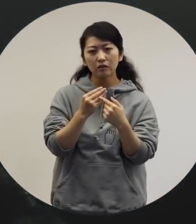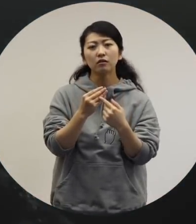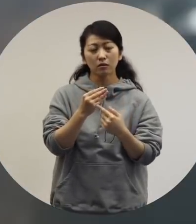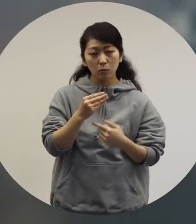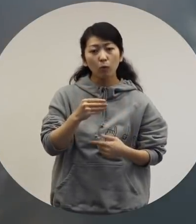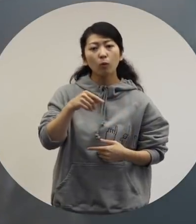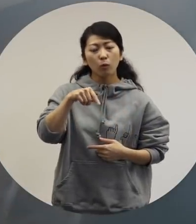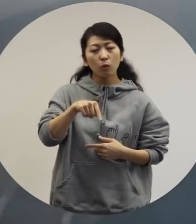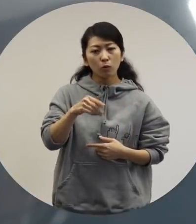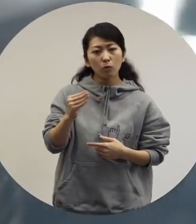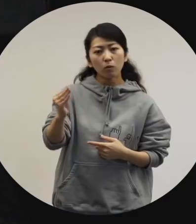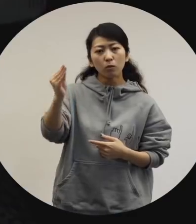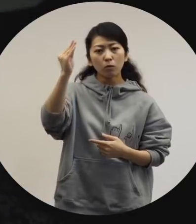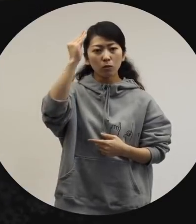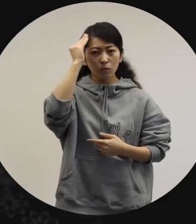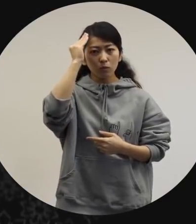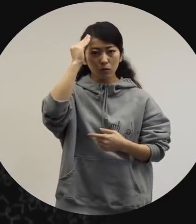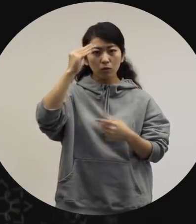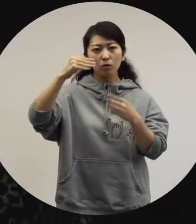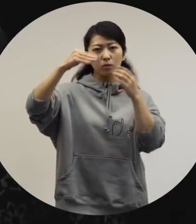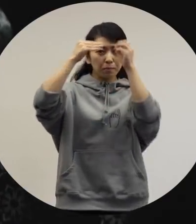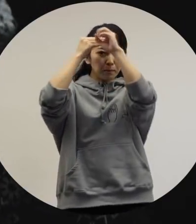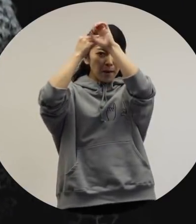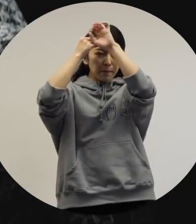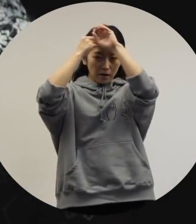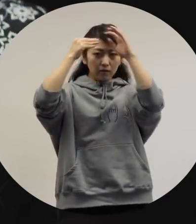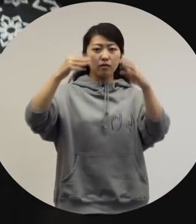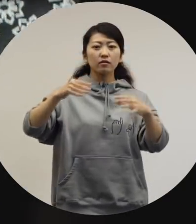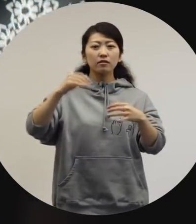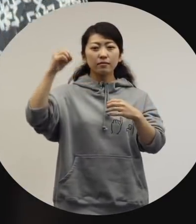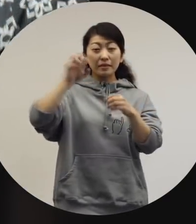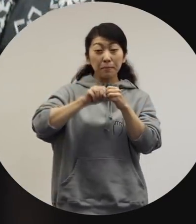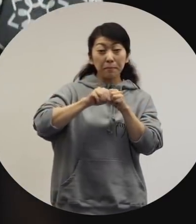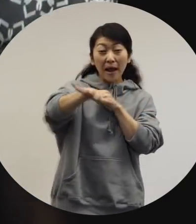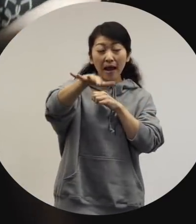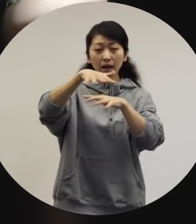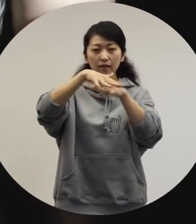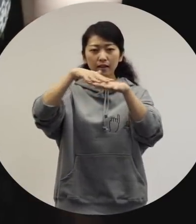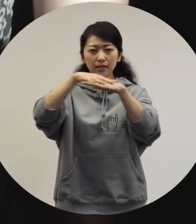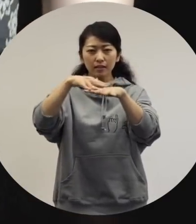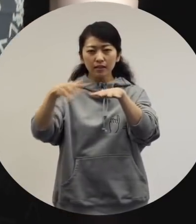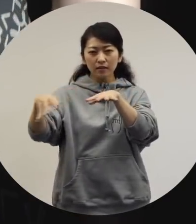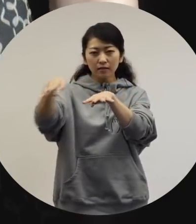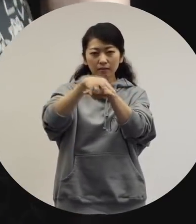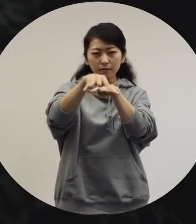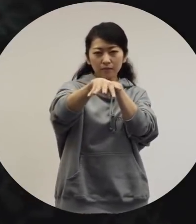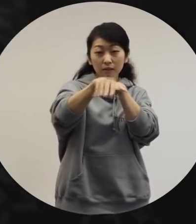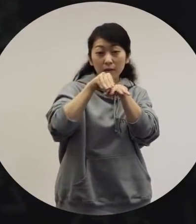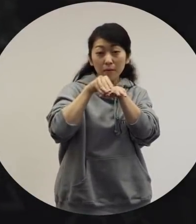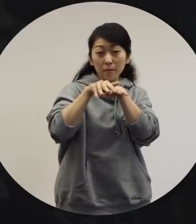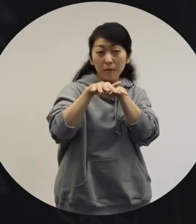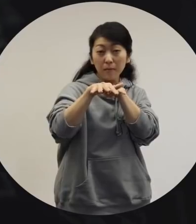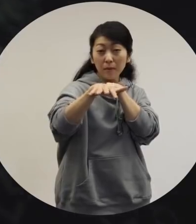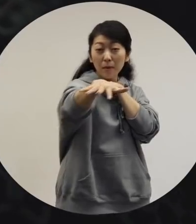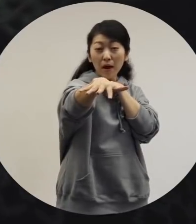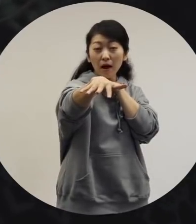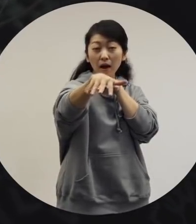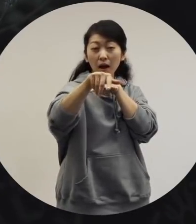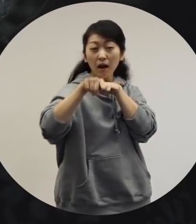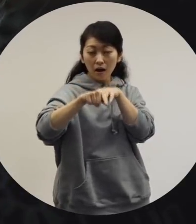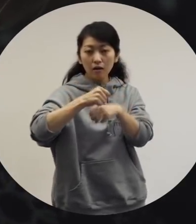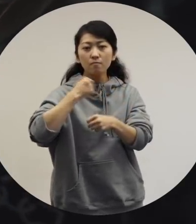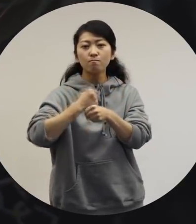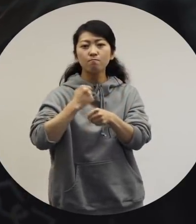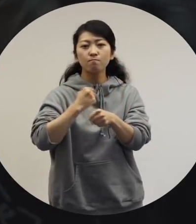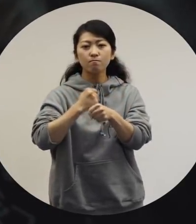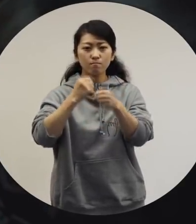くものではないんですけれども、オンテナの、発光源に対して光を通す繊維を、つ